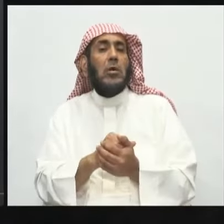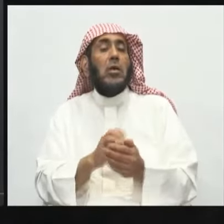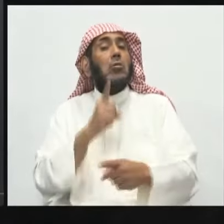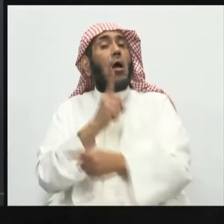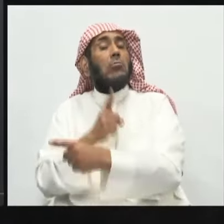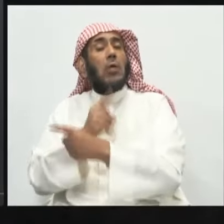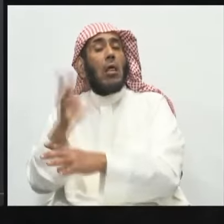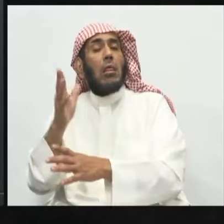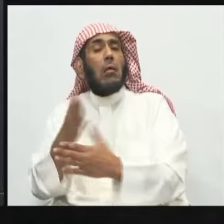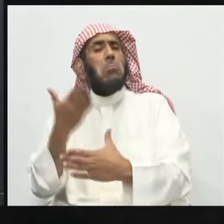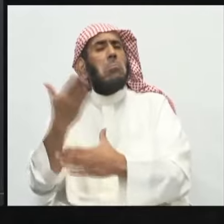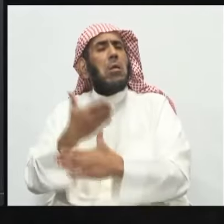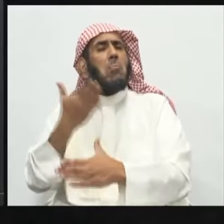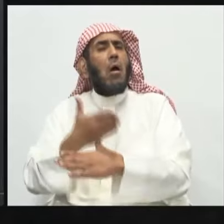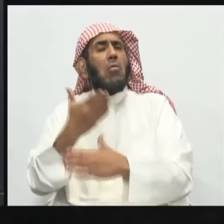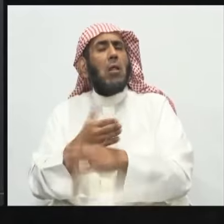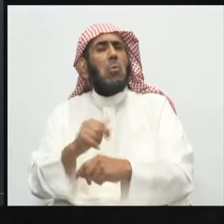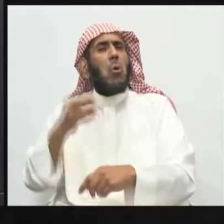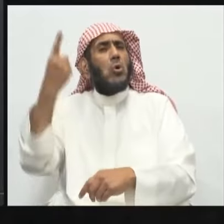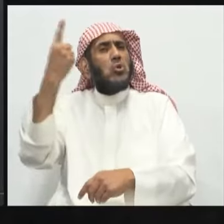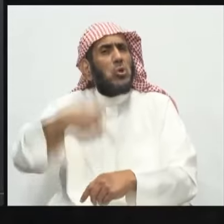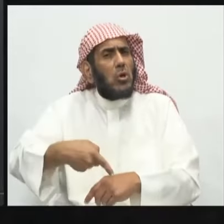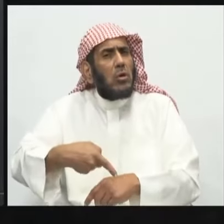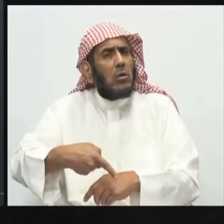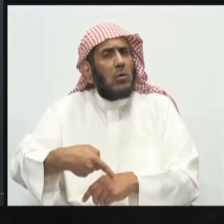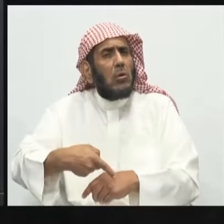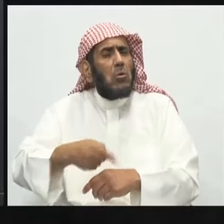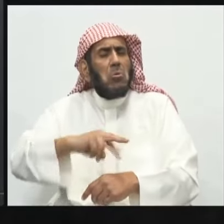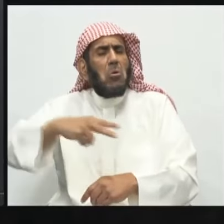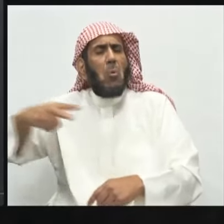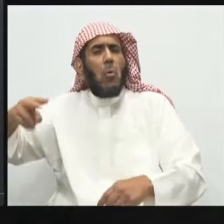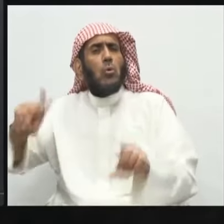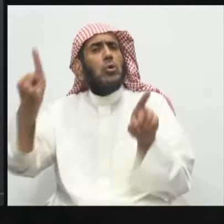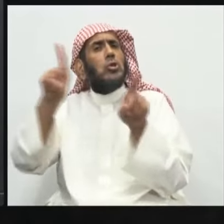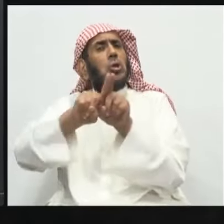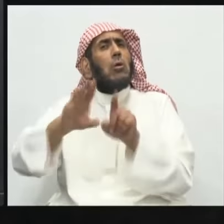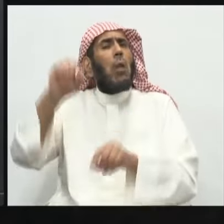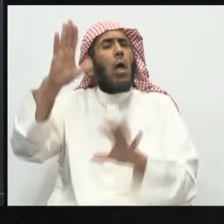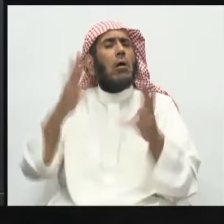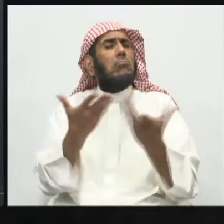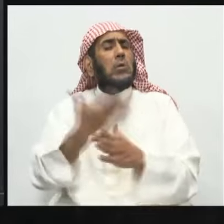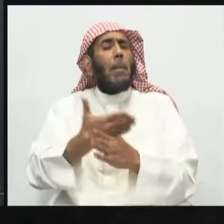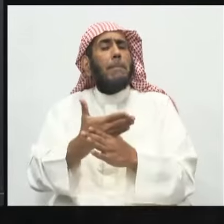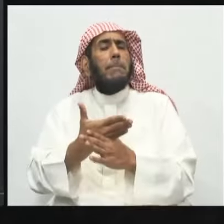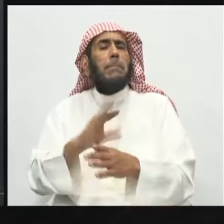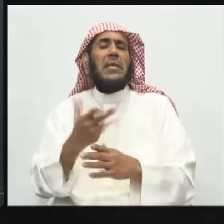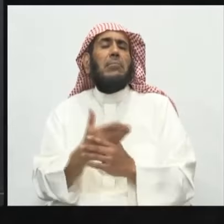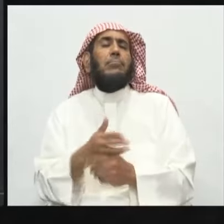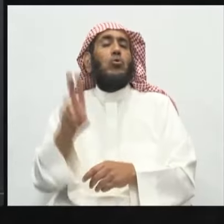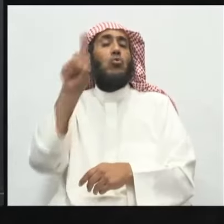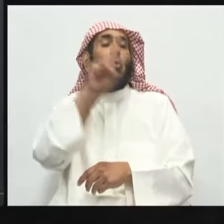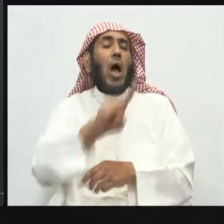استاذ لماذا كان السحر نوع من انواع الشرك ما